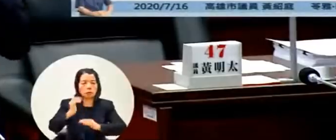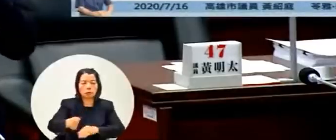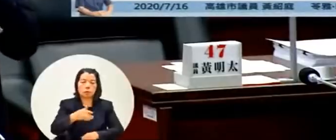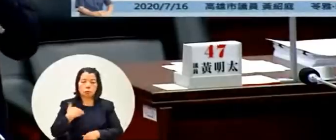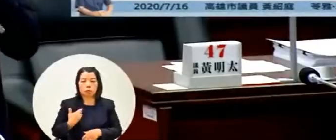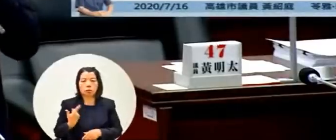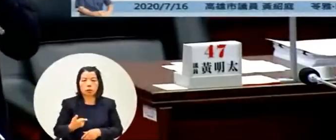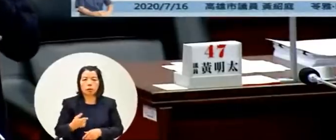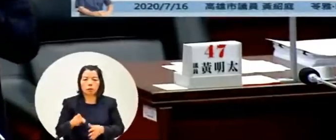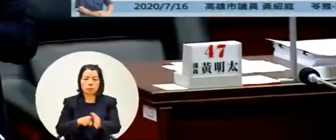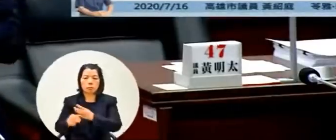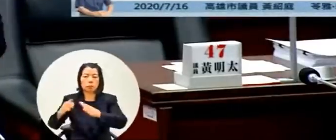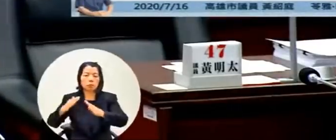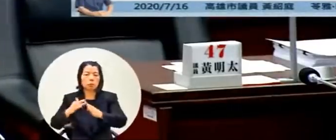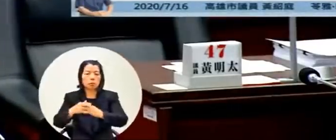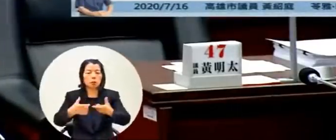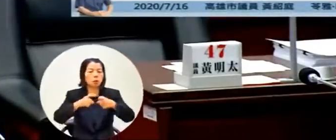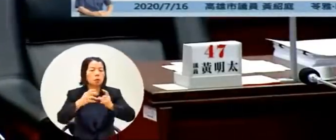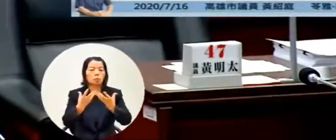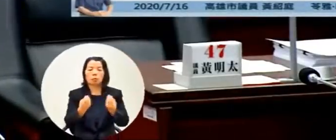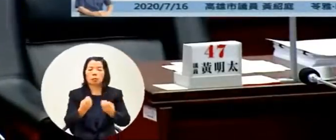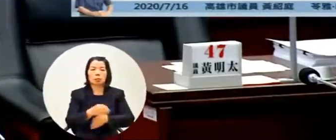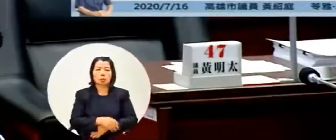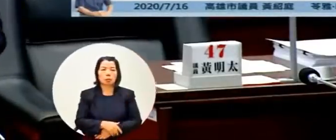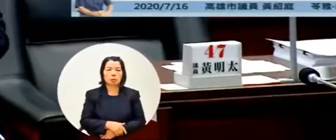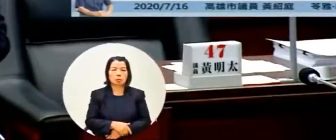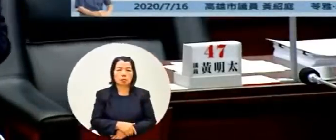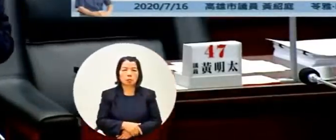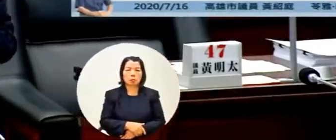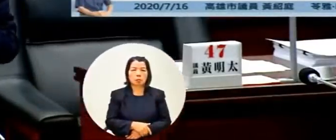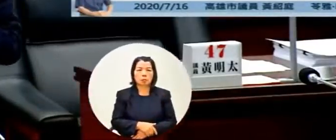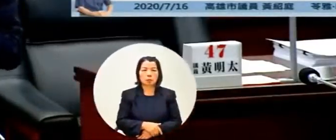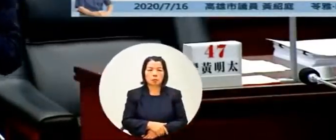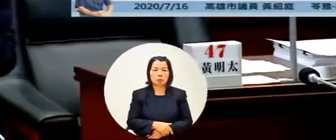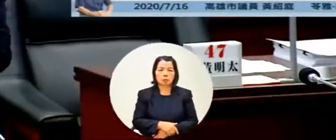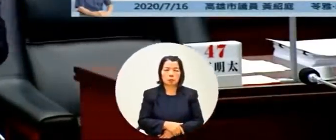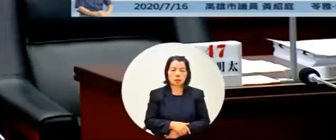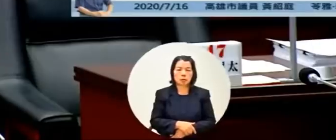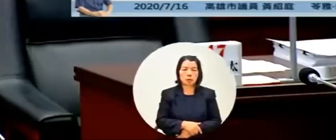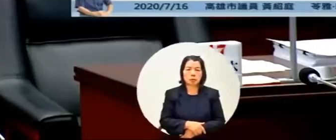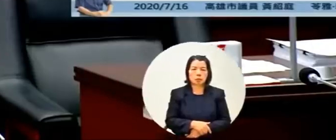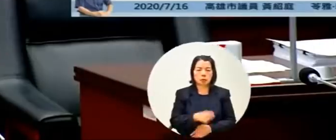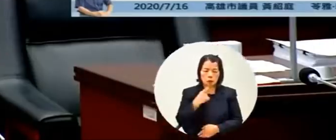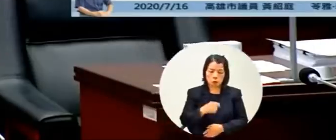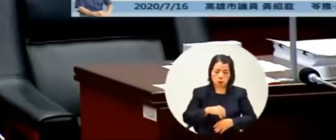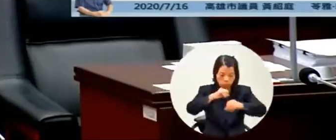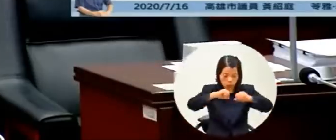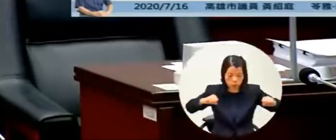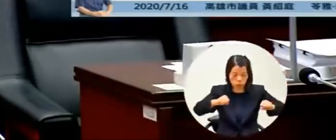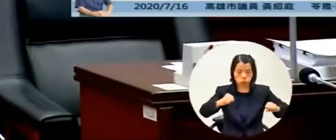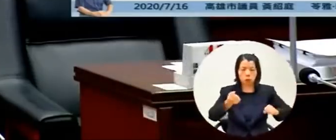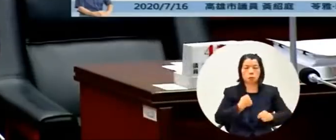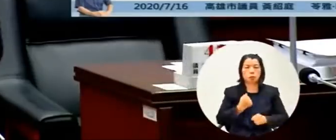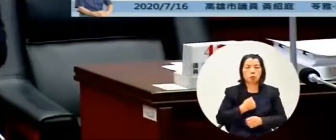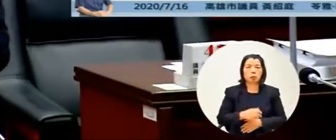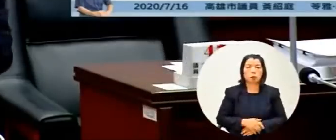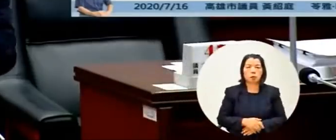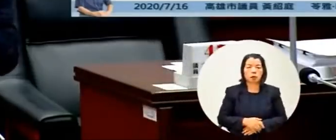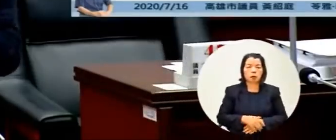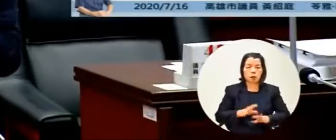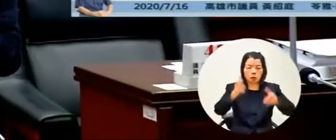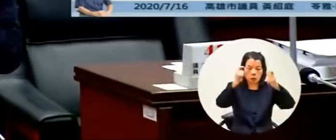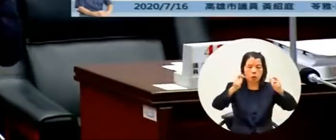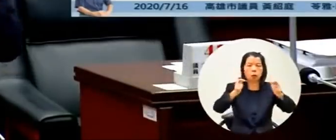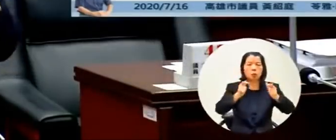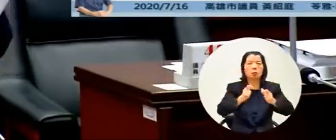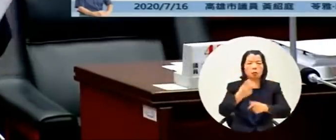业也不愿意回答我。当时我根据本席的了解、熊检在107